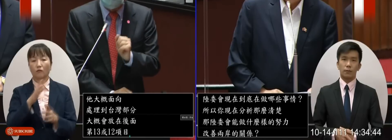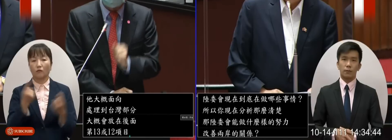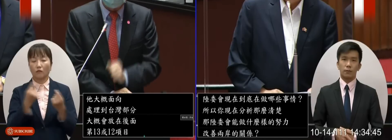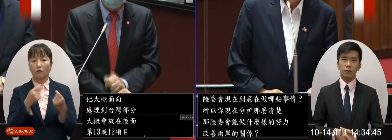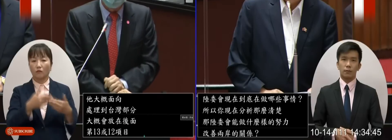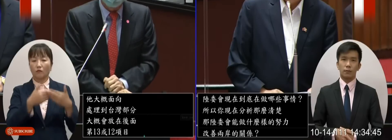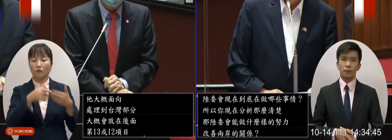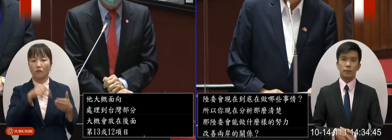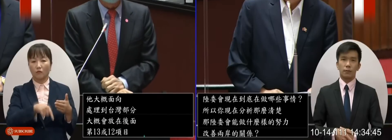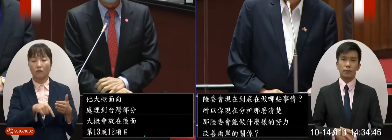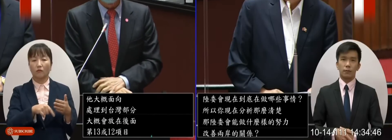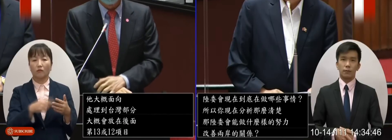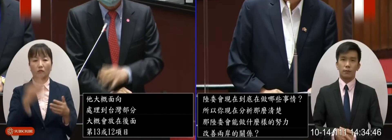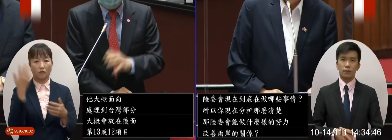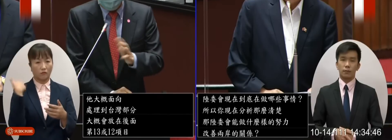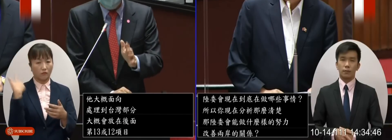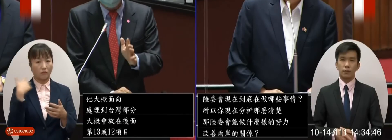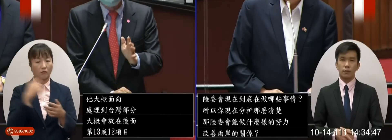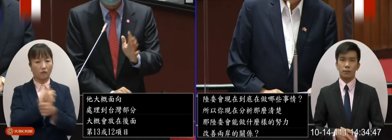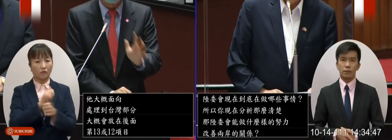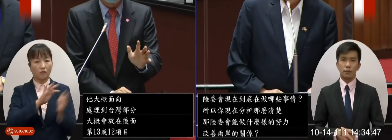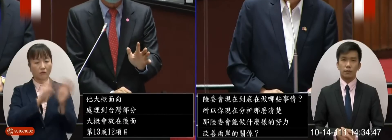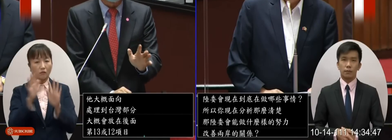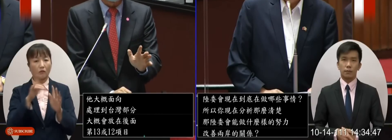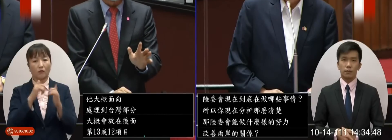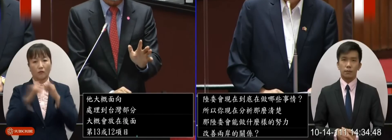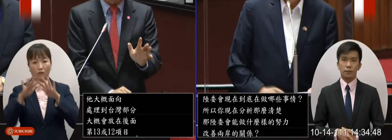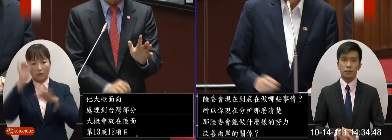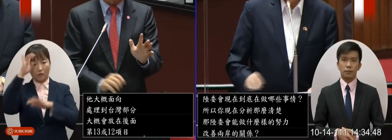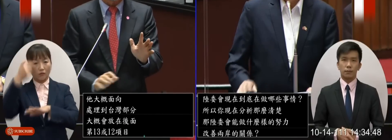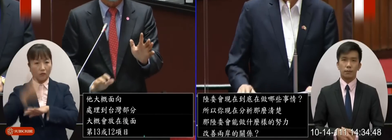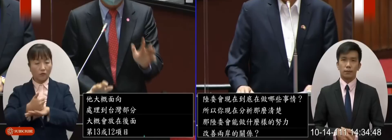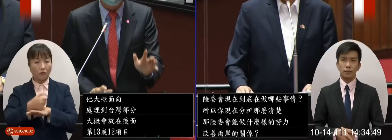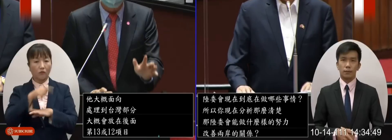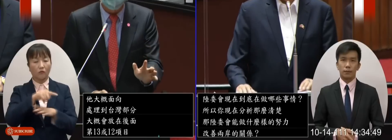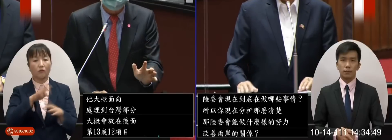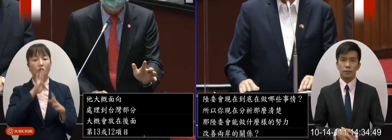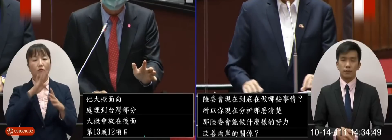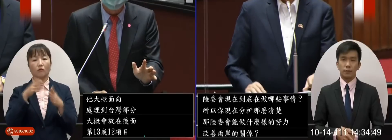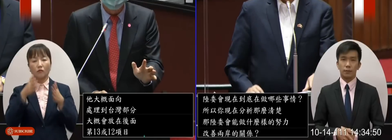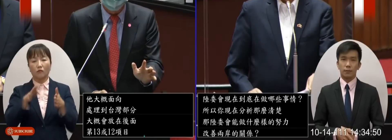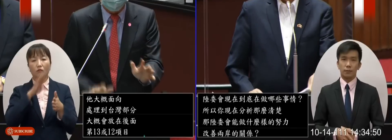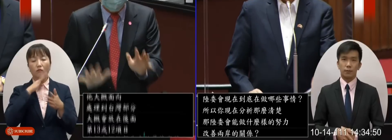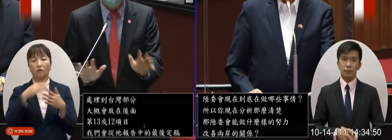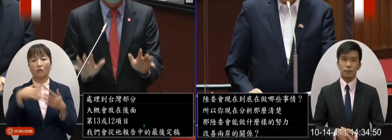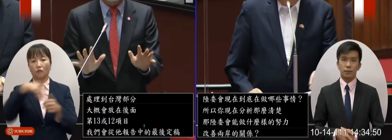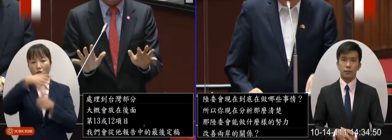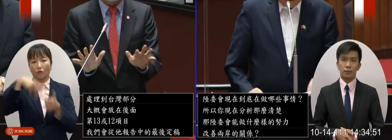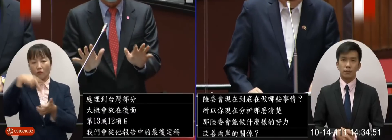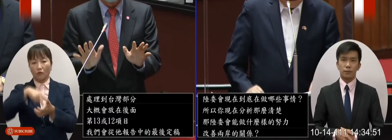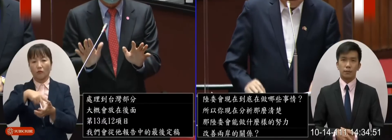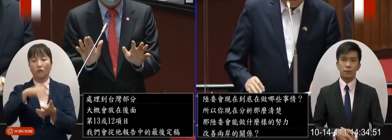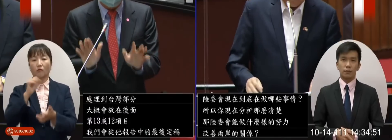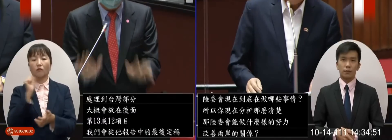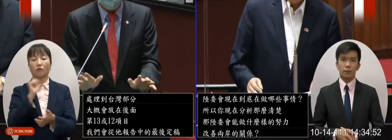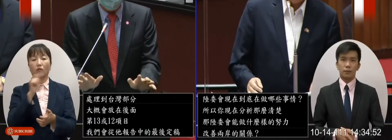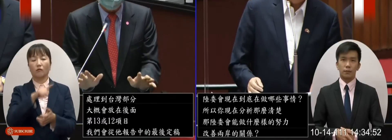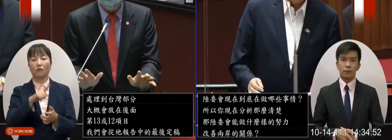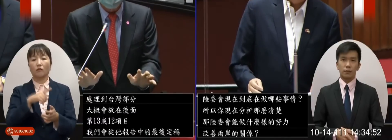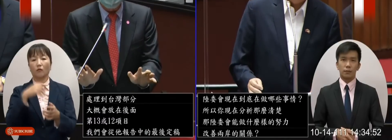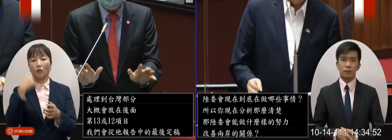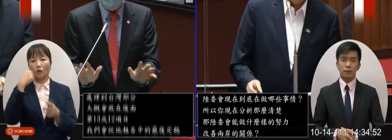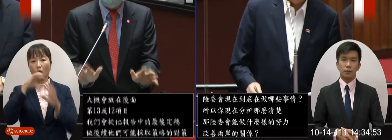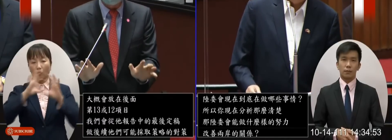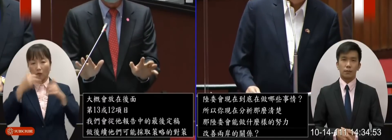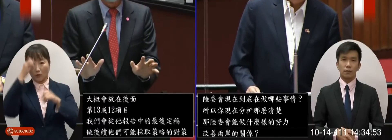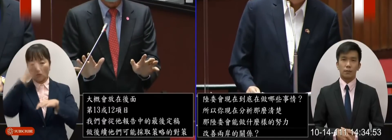他大概里面会过去讲白的，民进党执政的时候，他大概是以反独为主。那国民党执政的时候是以促统为